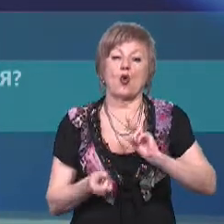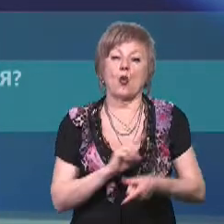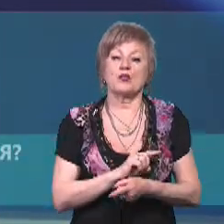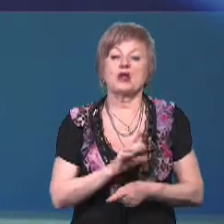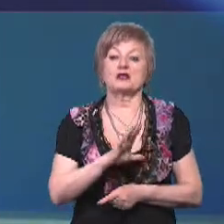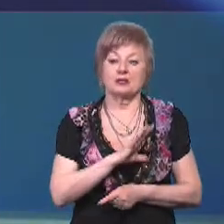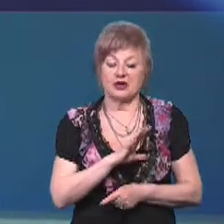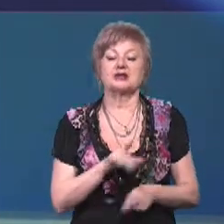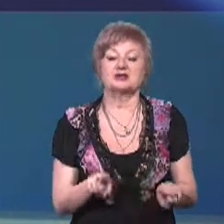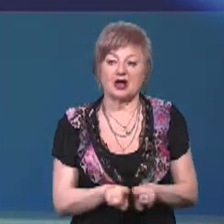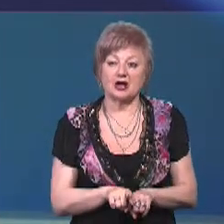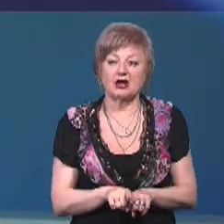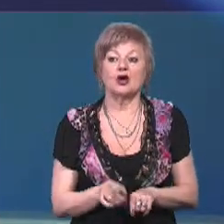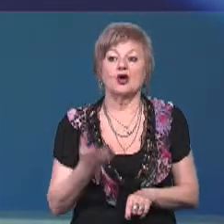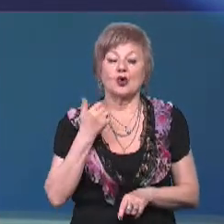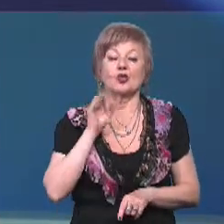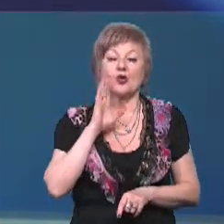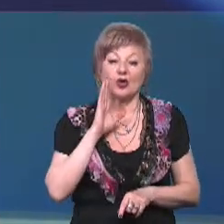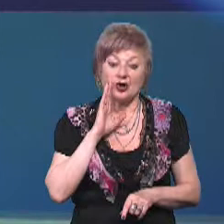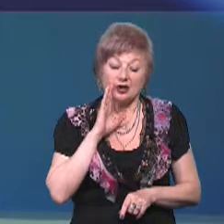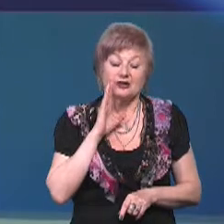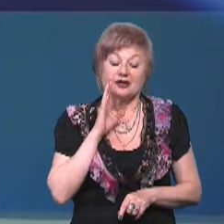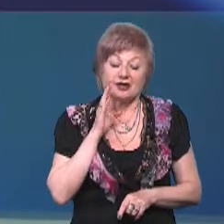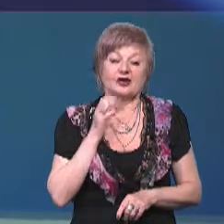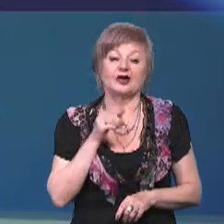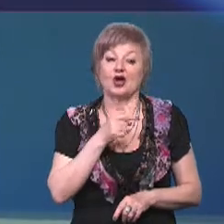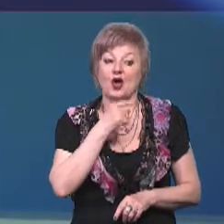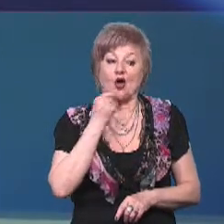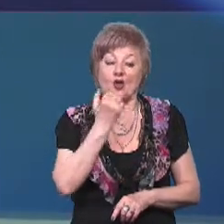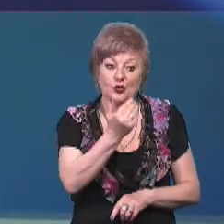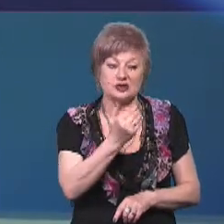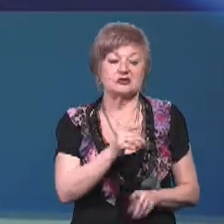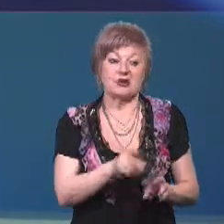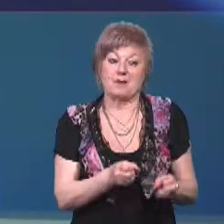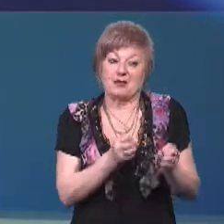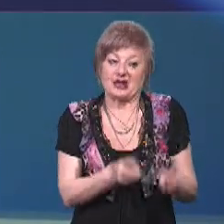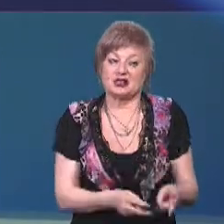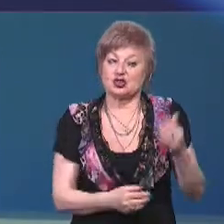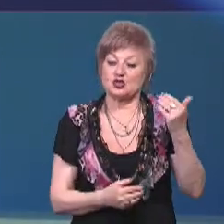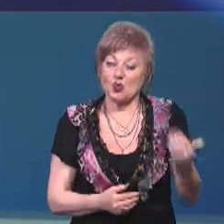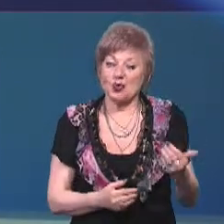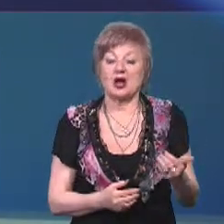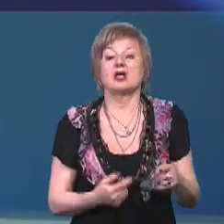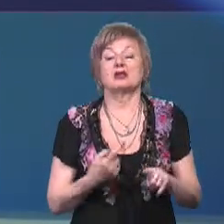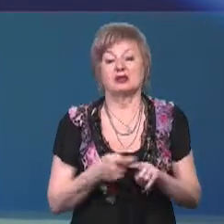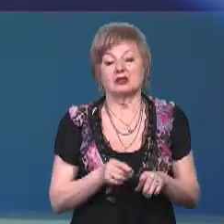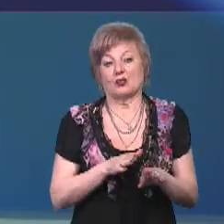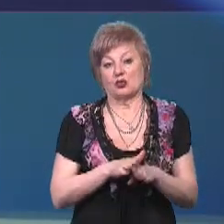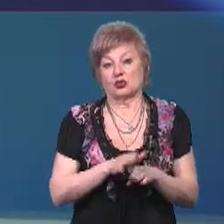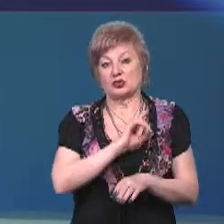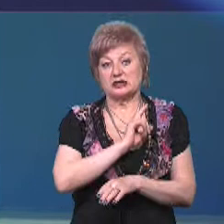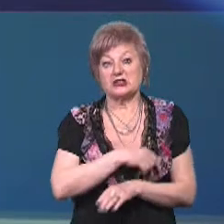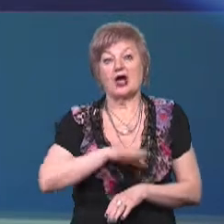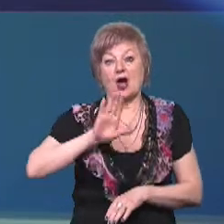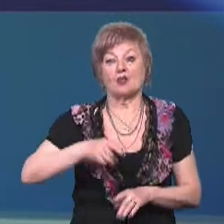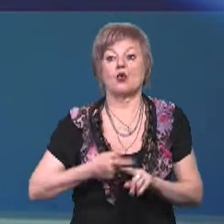по цих етапах. Коли її визнали офіційно для Росії злочинцем, обвинувальний вирок набрав законної сили, і після